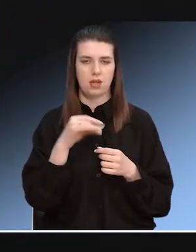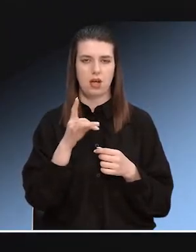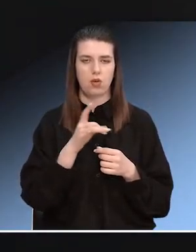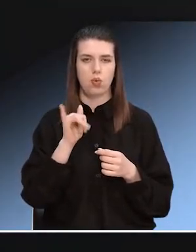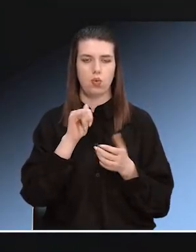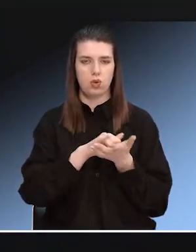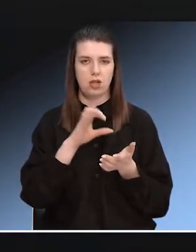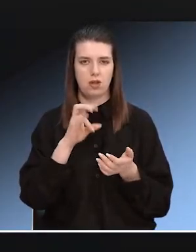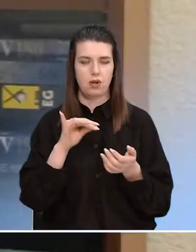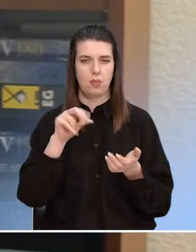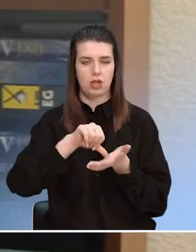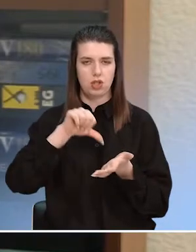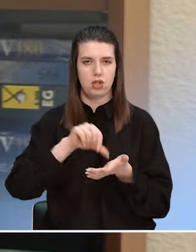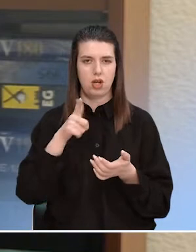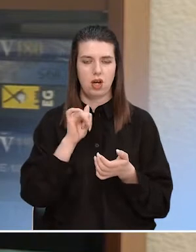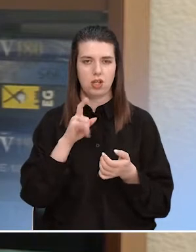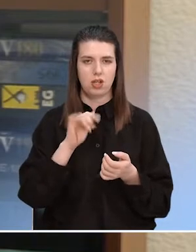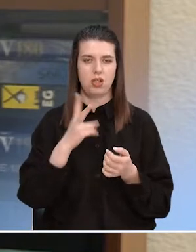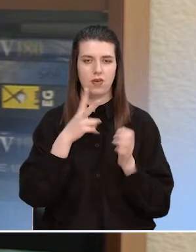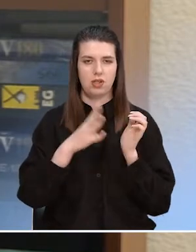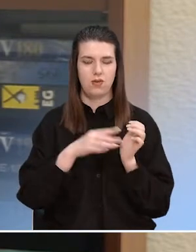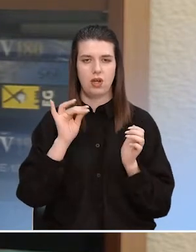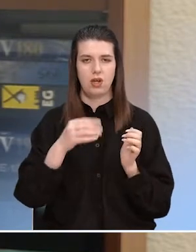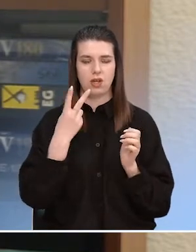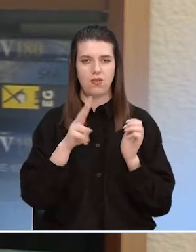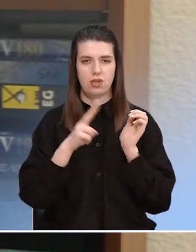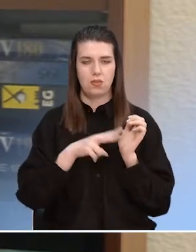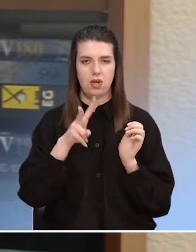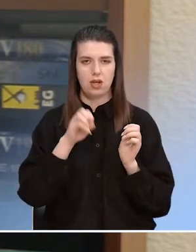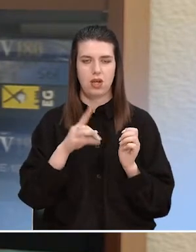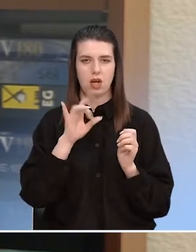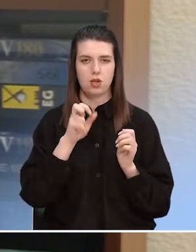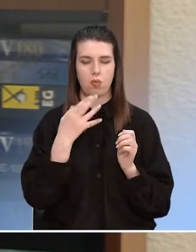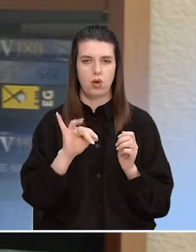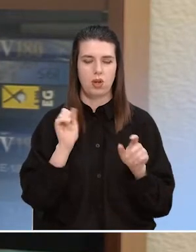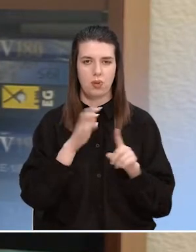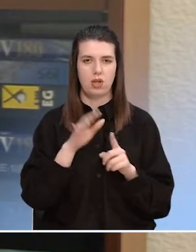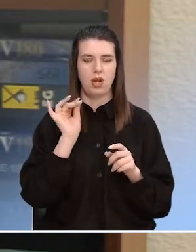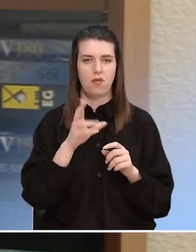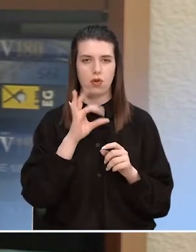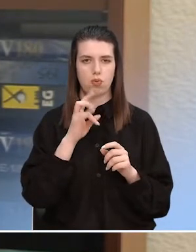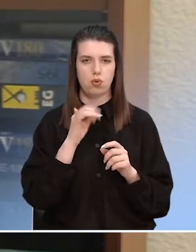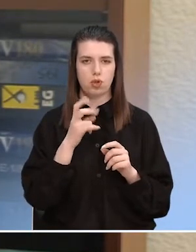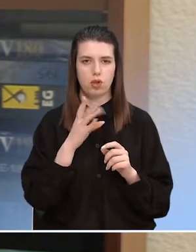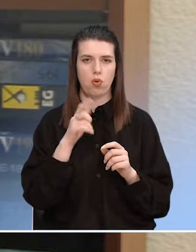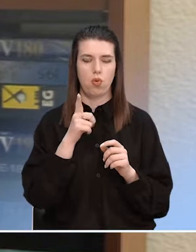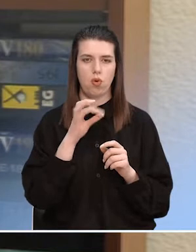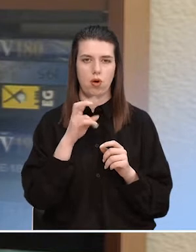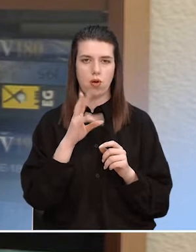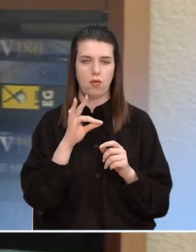россии по багаевского района установили причастность доставленных граждан 29 и 27 лет к разбойному нападению